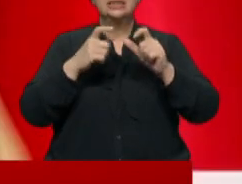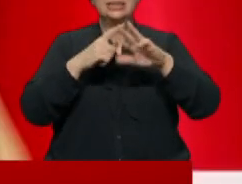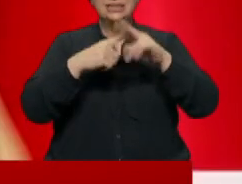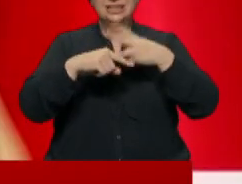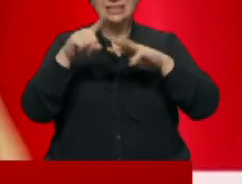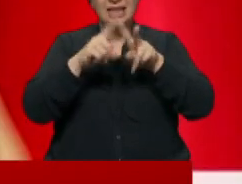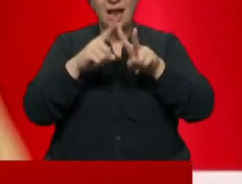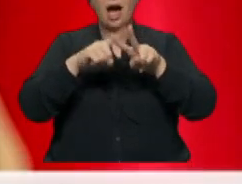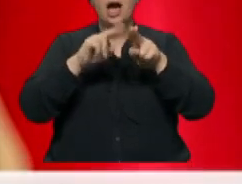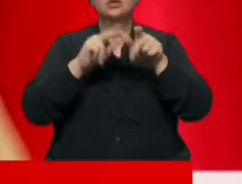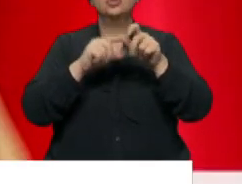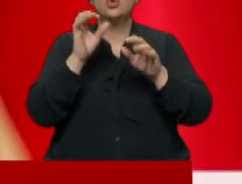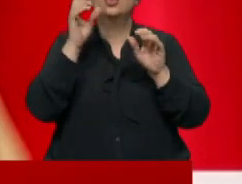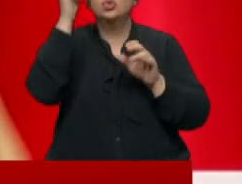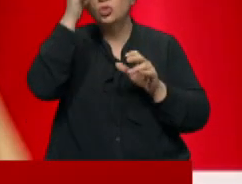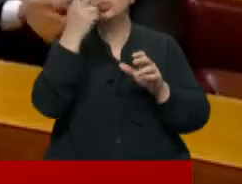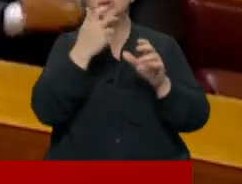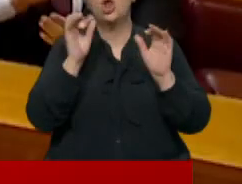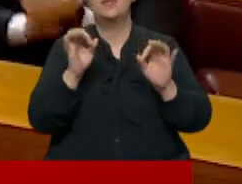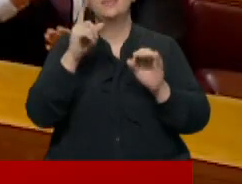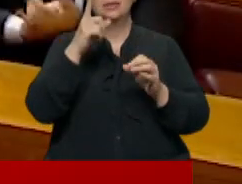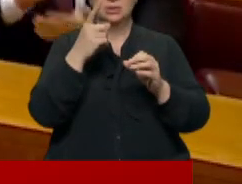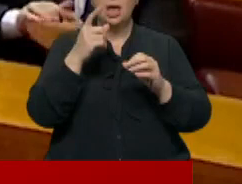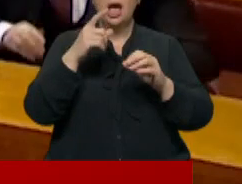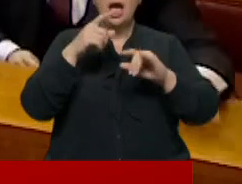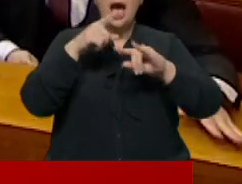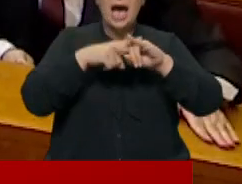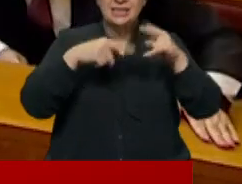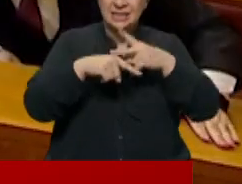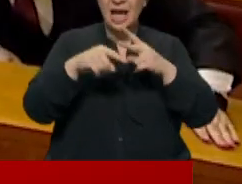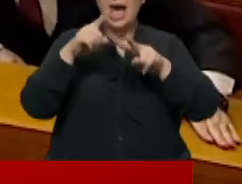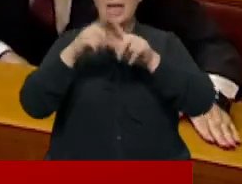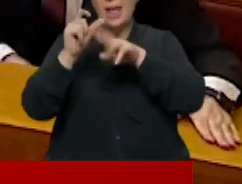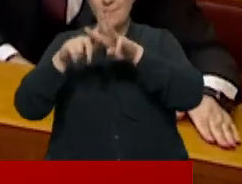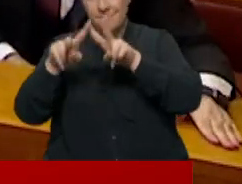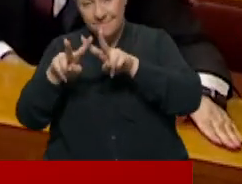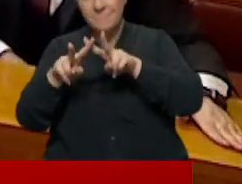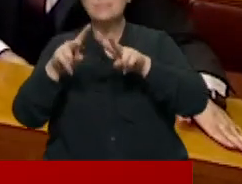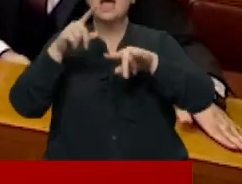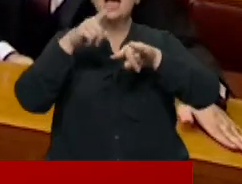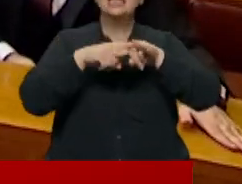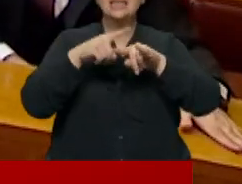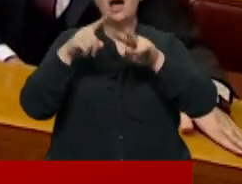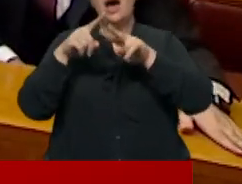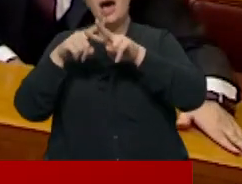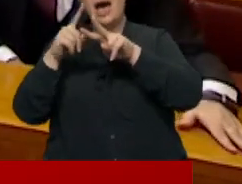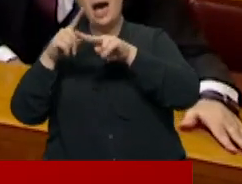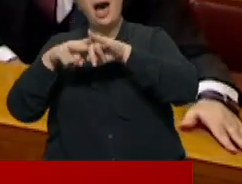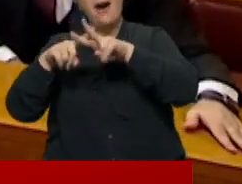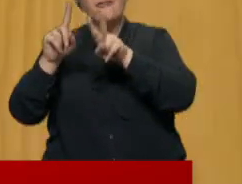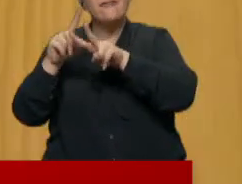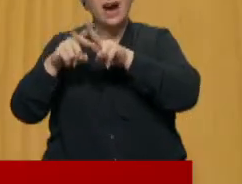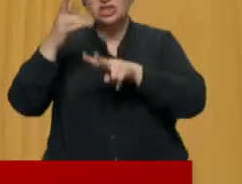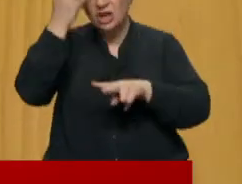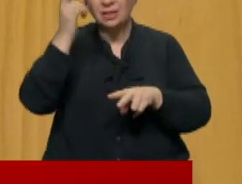Türk müziğinin önemli bir ismidir. Eyvallah. Hazreti Adem ile Hazreti Havva'ya cahil demek bir sanatçı